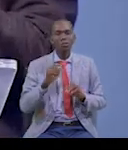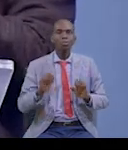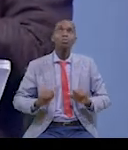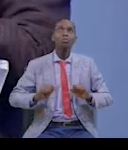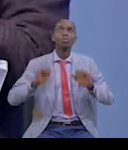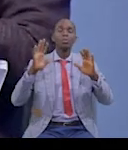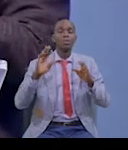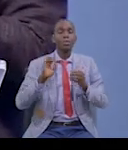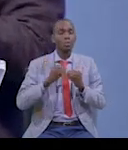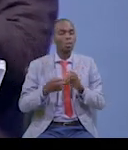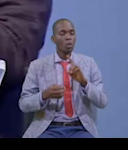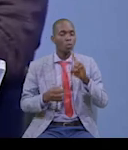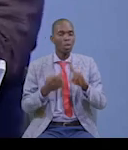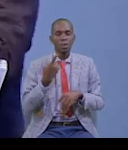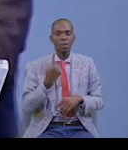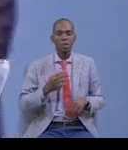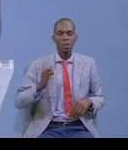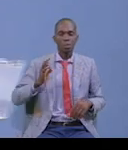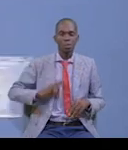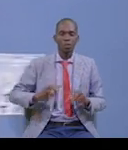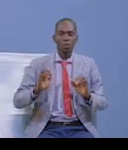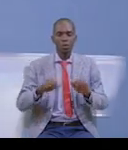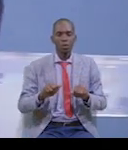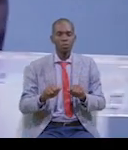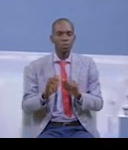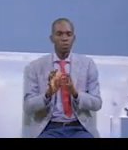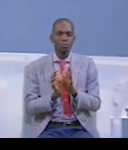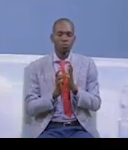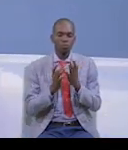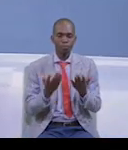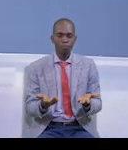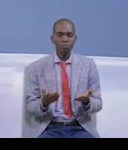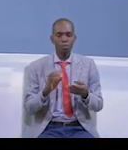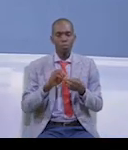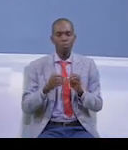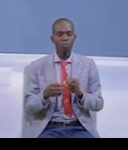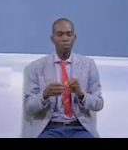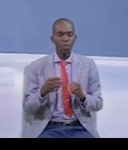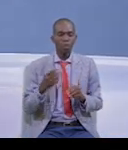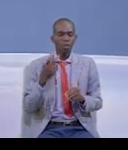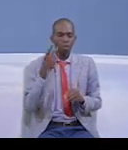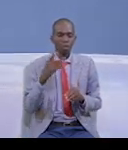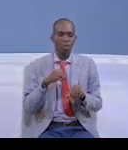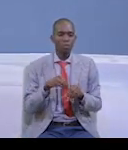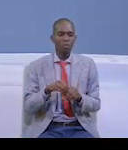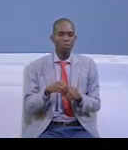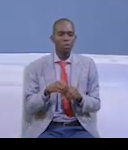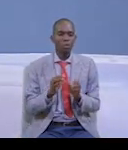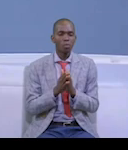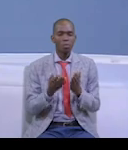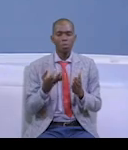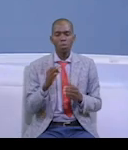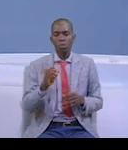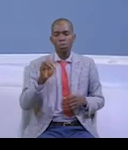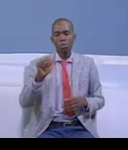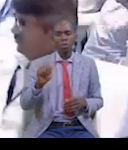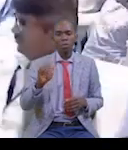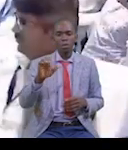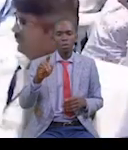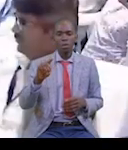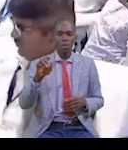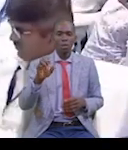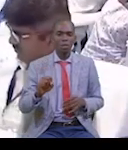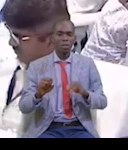one, the profitable scripture. మొదటిది లబ్ధికరమైన లేఖనాలు. Look at Acts chapter 17 verse 11.